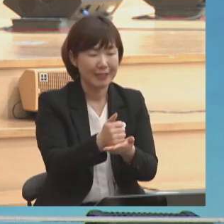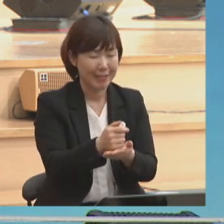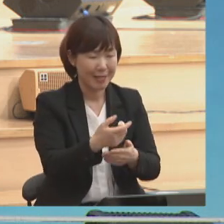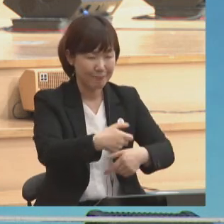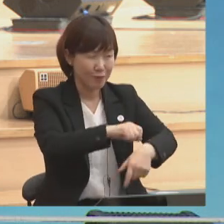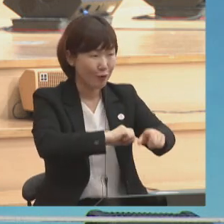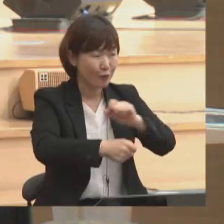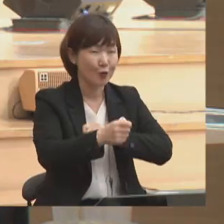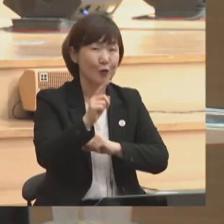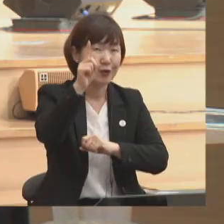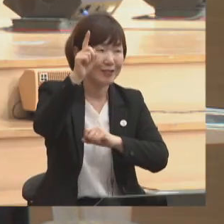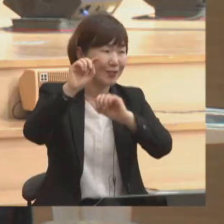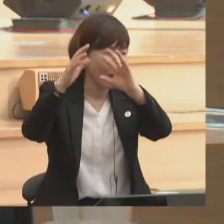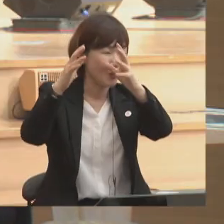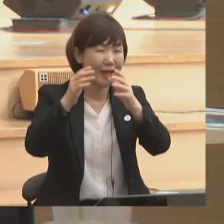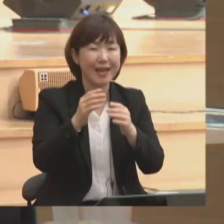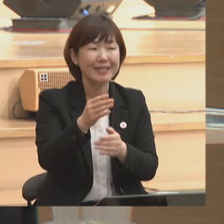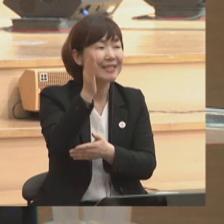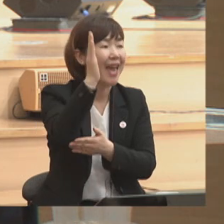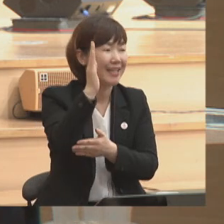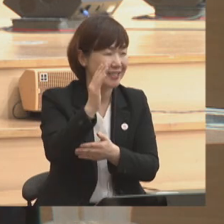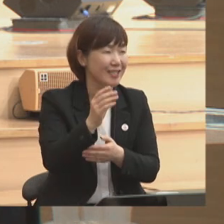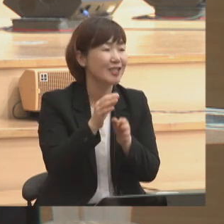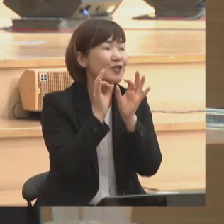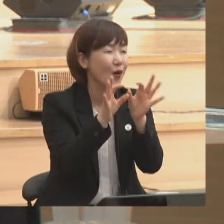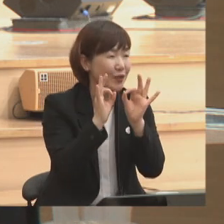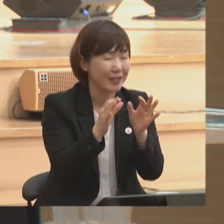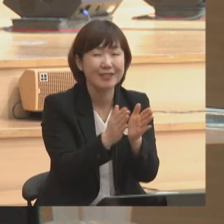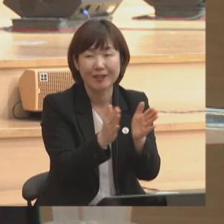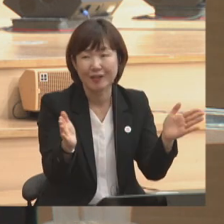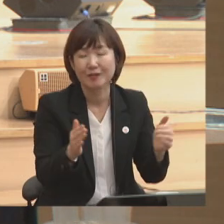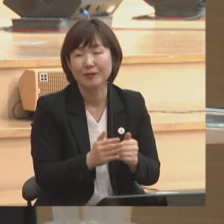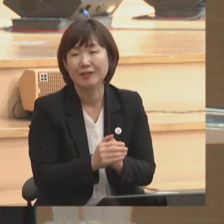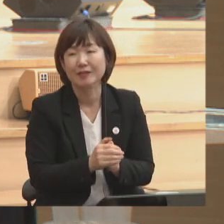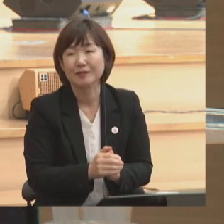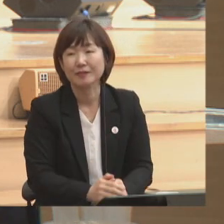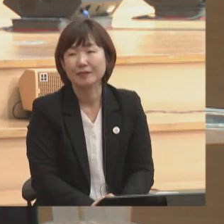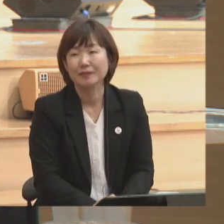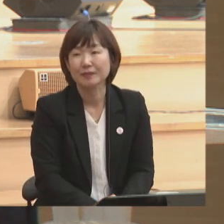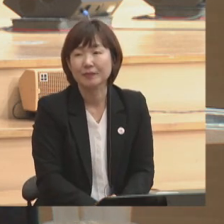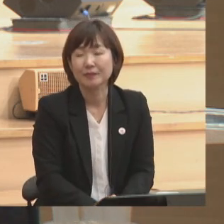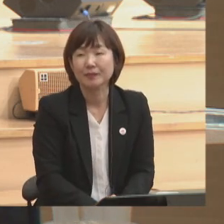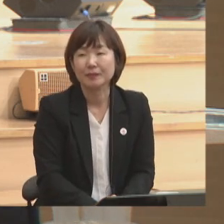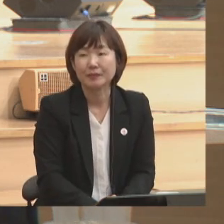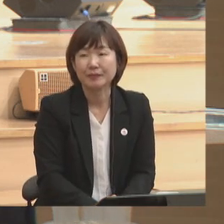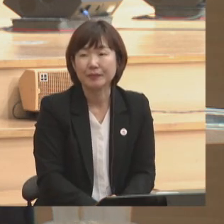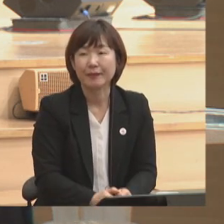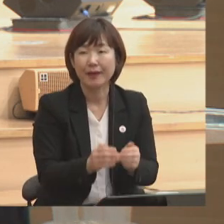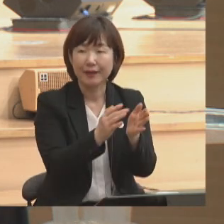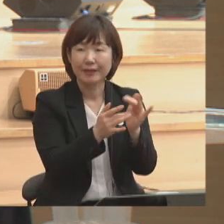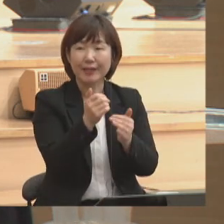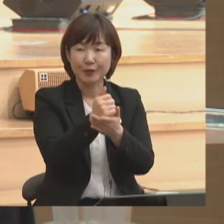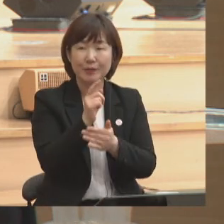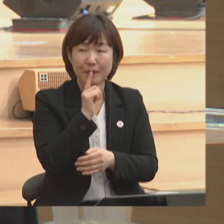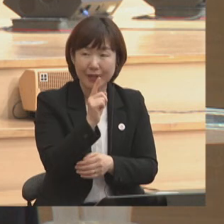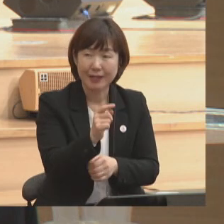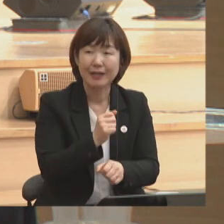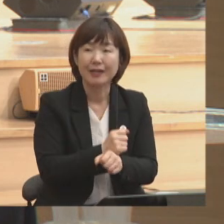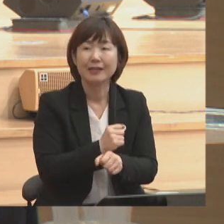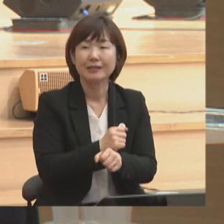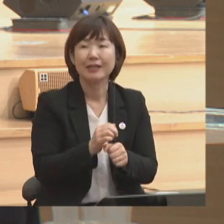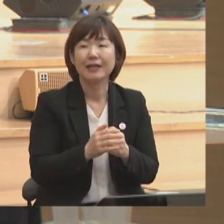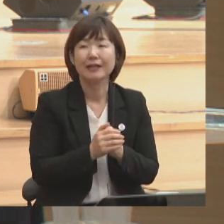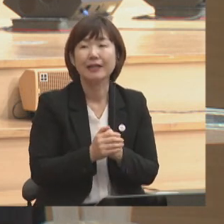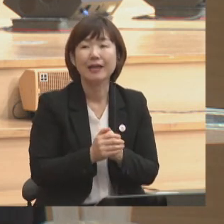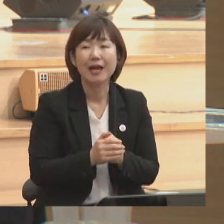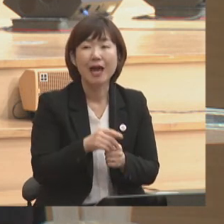하늘의 메시지를 전하기 시작합니다. 한번 볼까요? 14절 13절 13절 14절 자 한번 볼까요? 시작. 예수께서